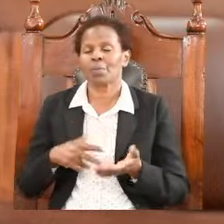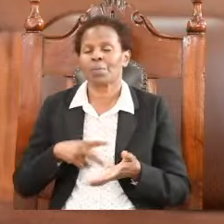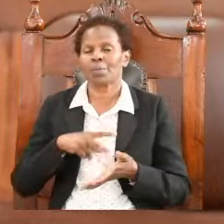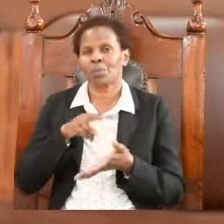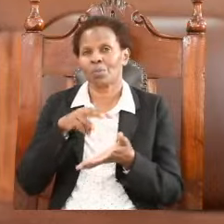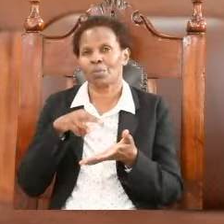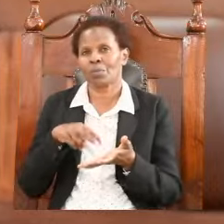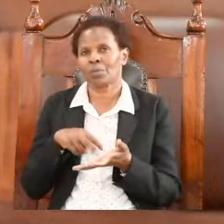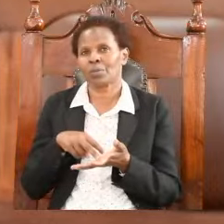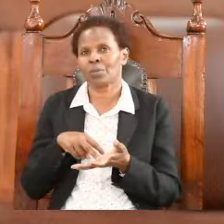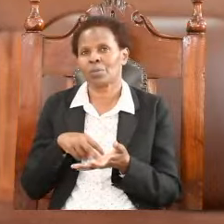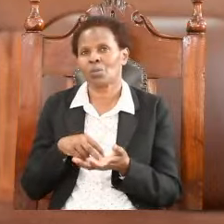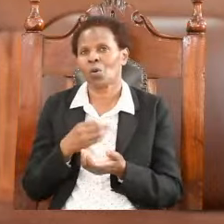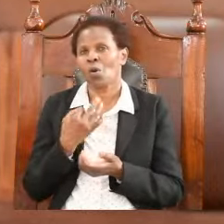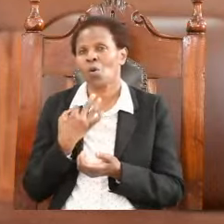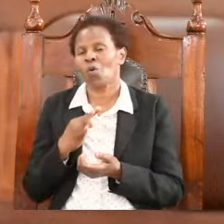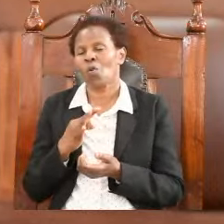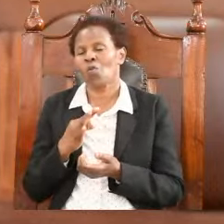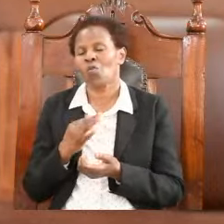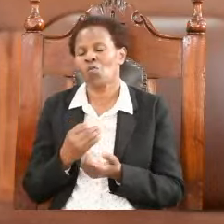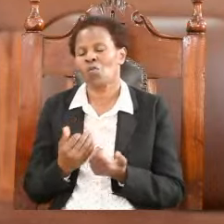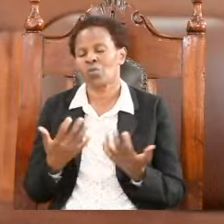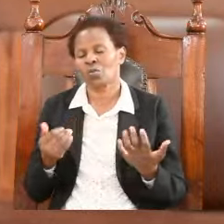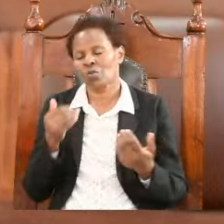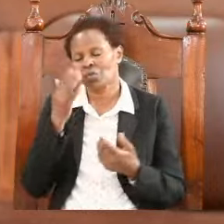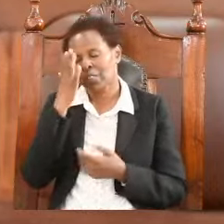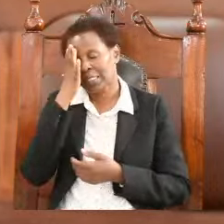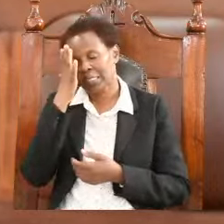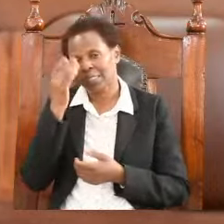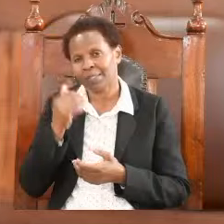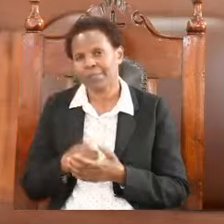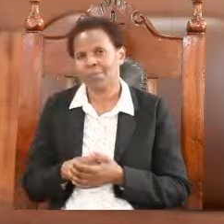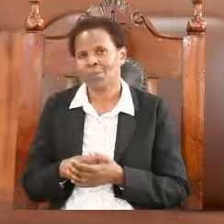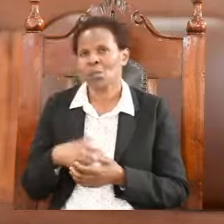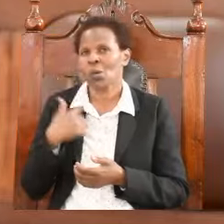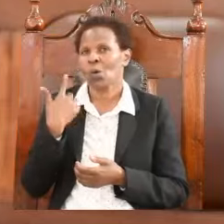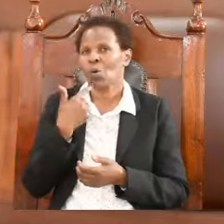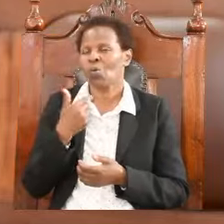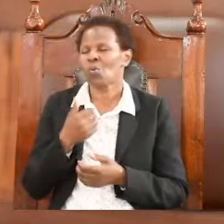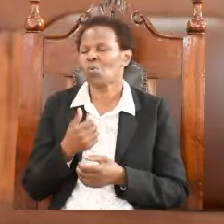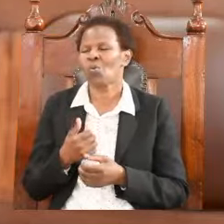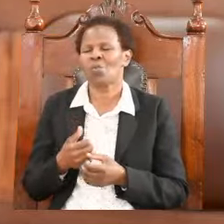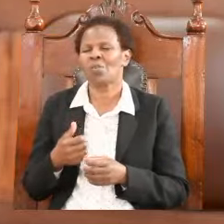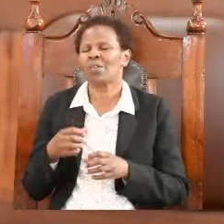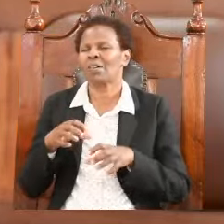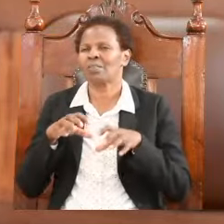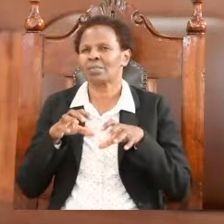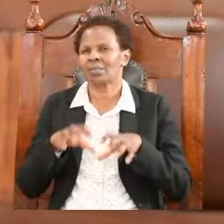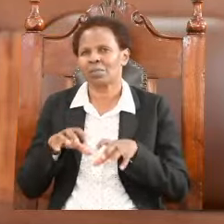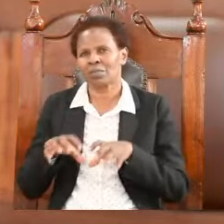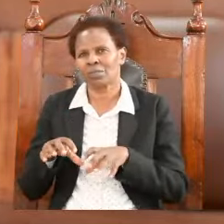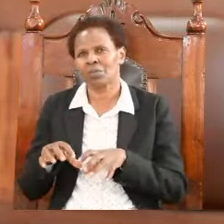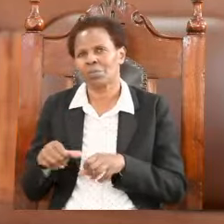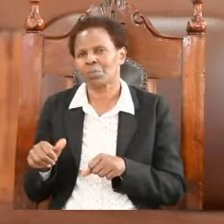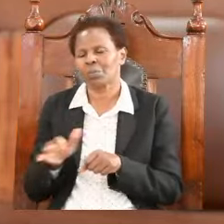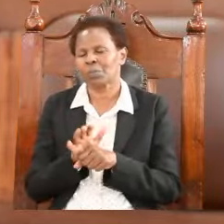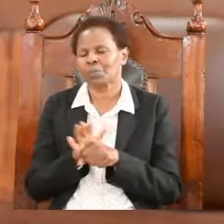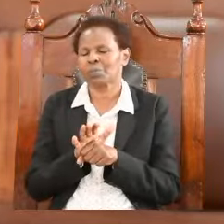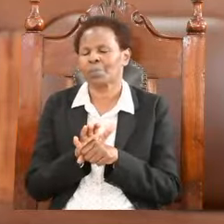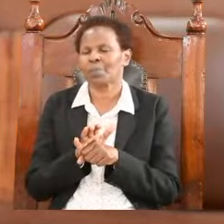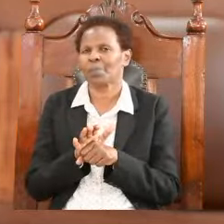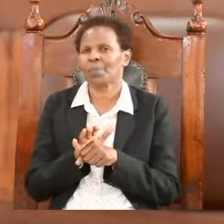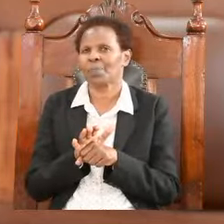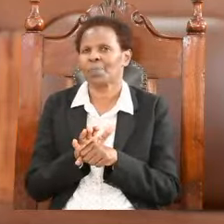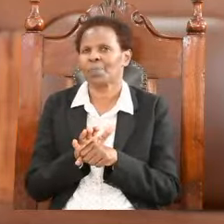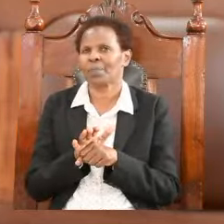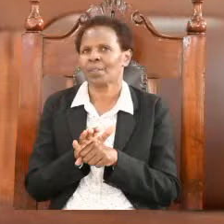rugano rwa ciana cia Isiraeli aria mari na thina muno muno muno na andu